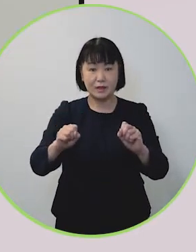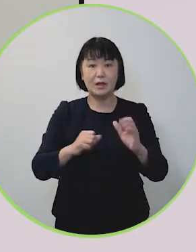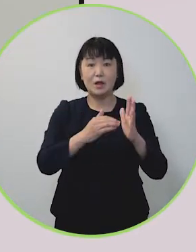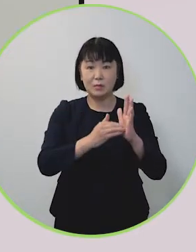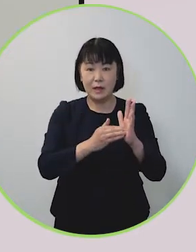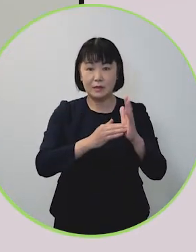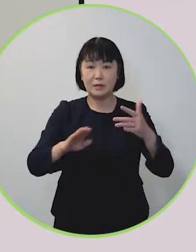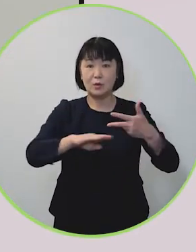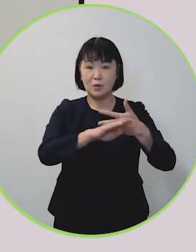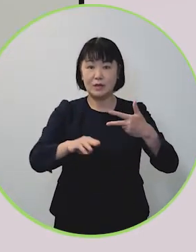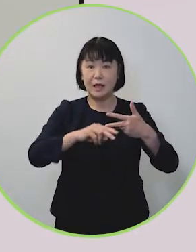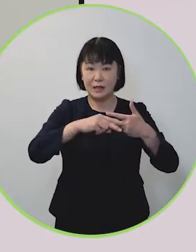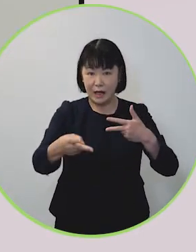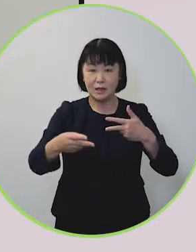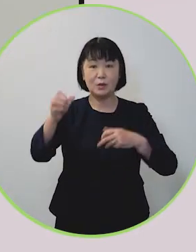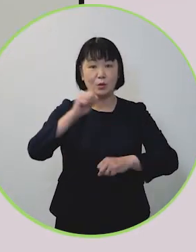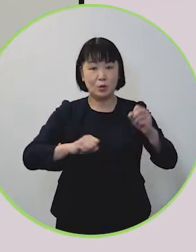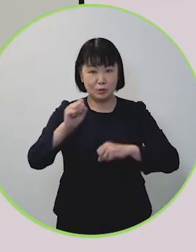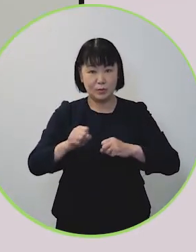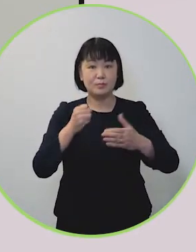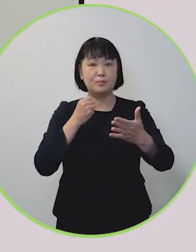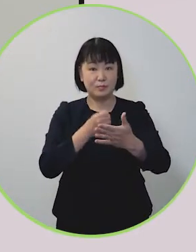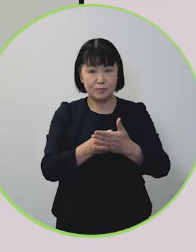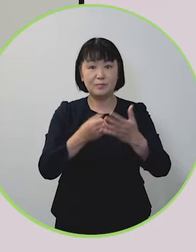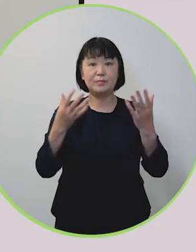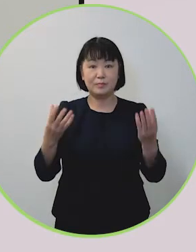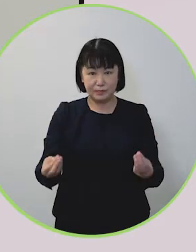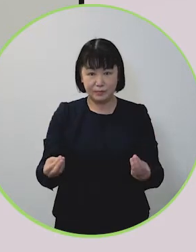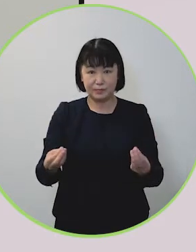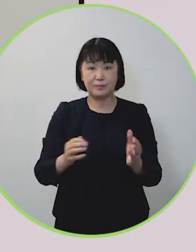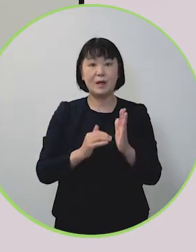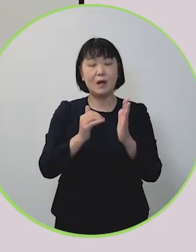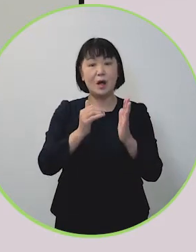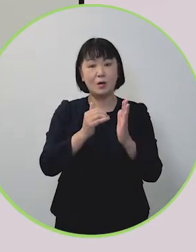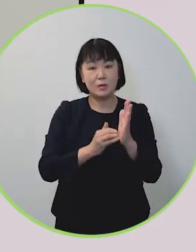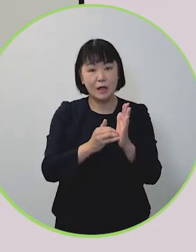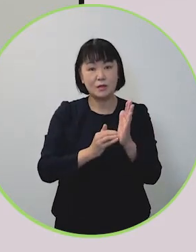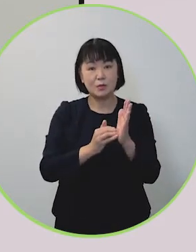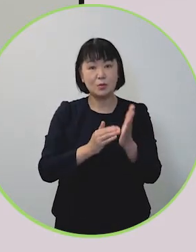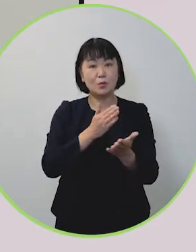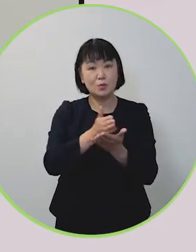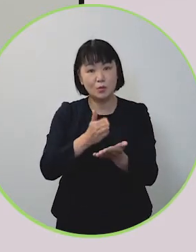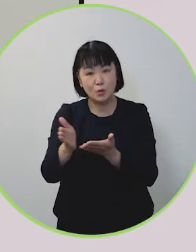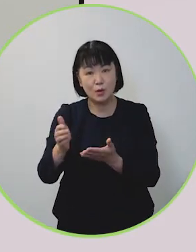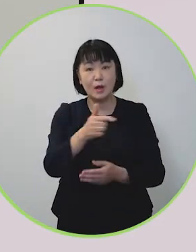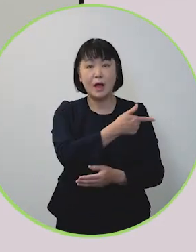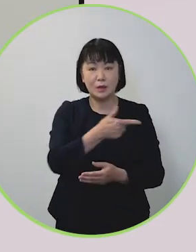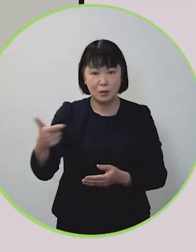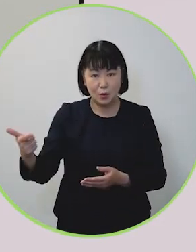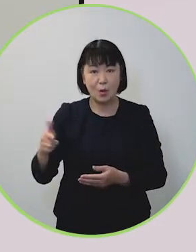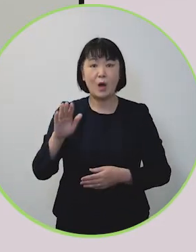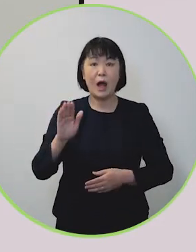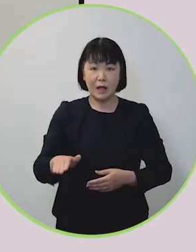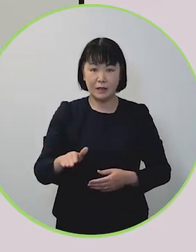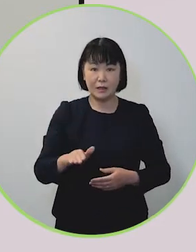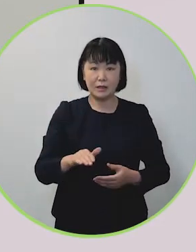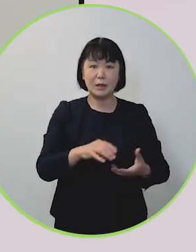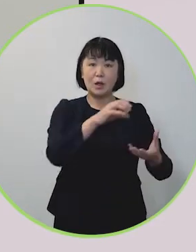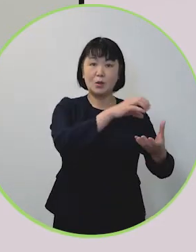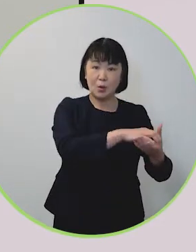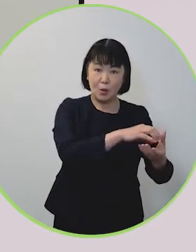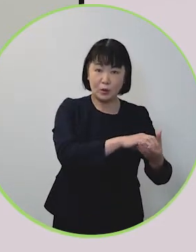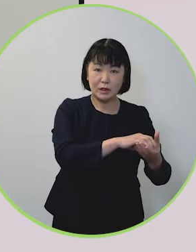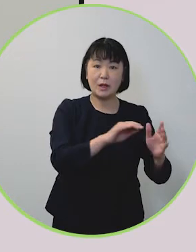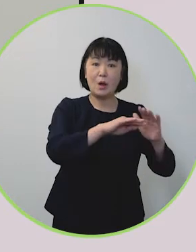資源化に取り組むことを決定しました一口にプラスチックの資源化といってもプラスチックには種類が